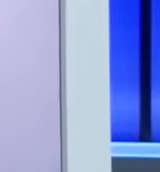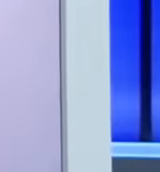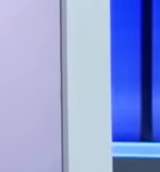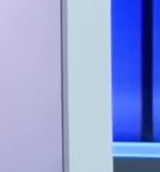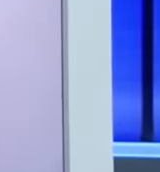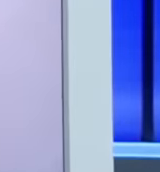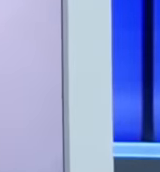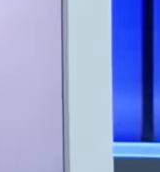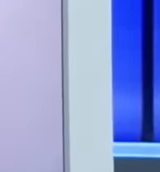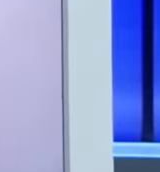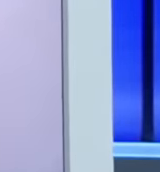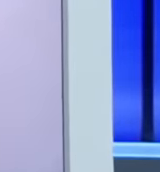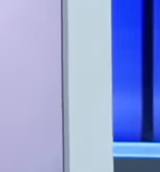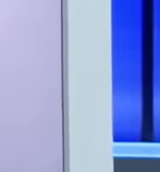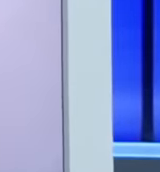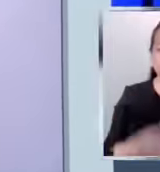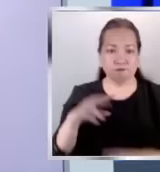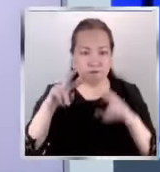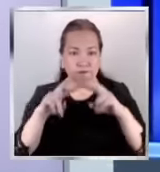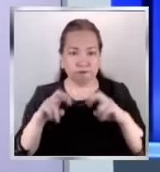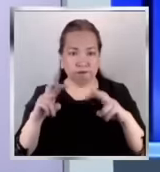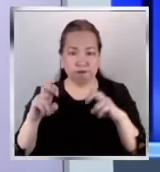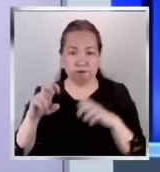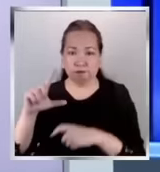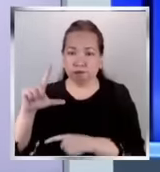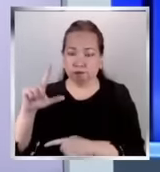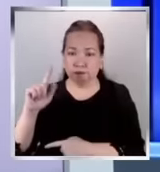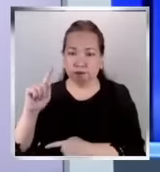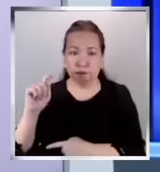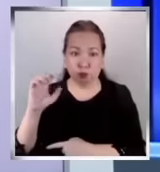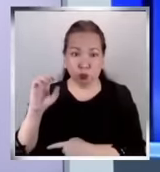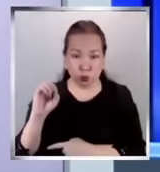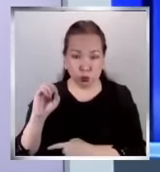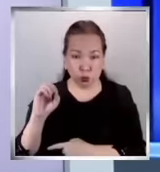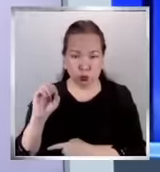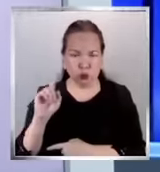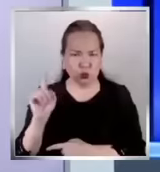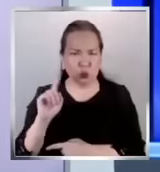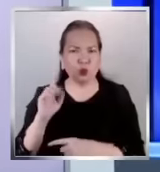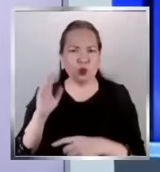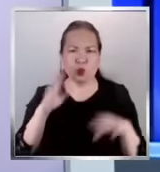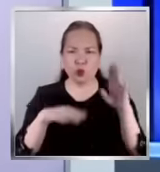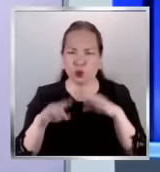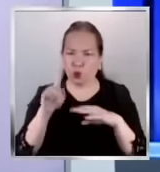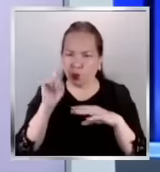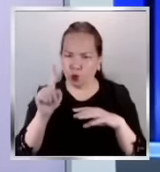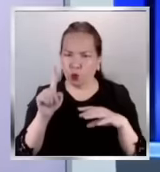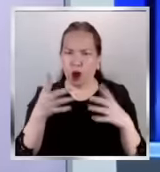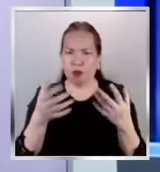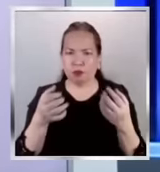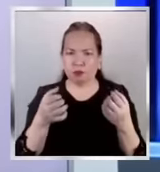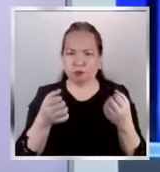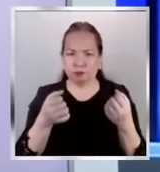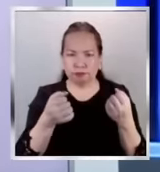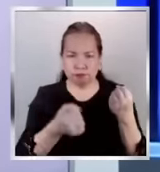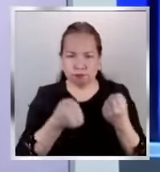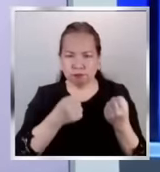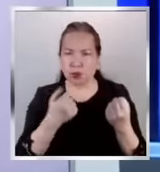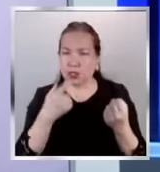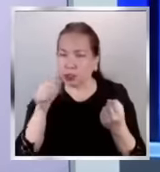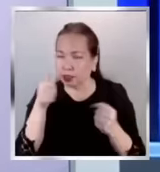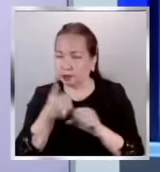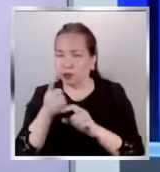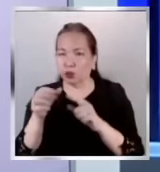iniimbestigahan ng Land Transportation Office o LTO ang problema ng isang motorista na nag-renew ng kanyang lisensya May